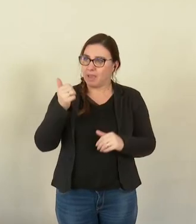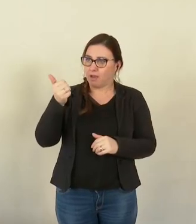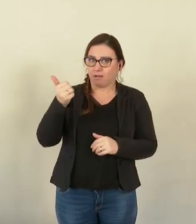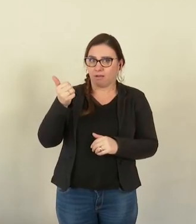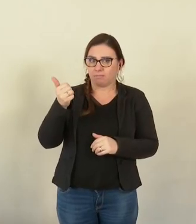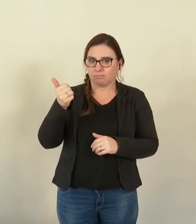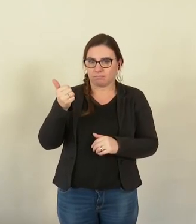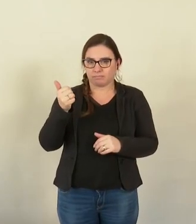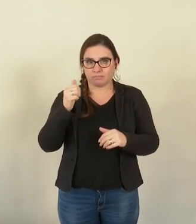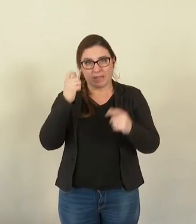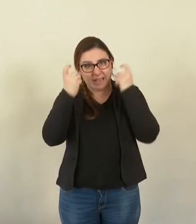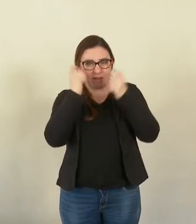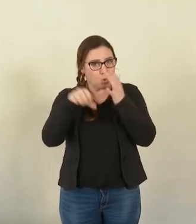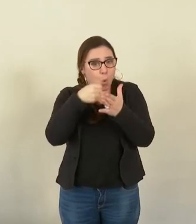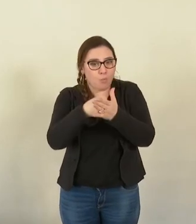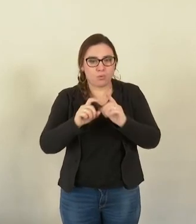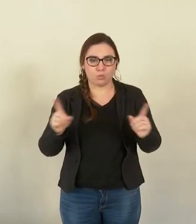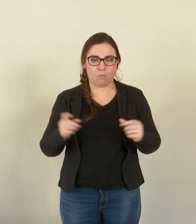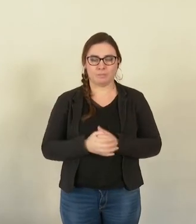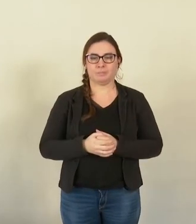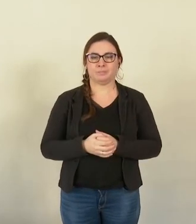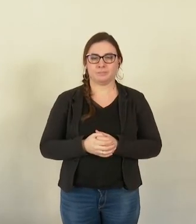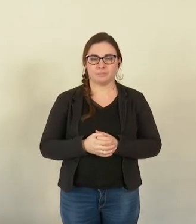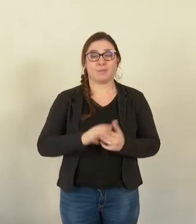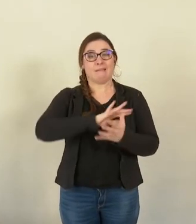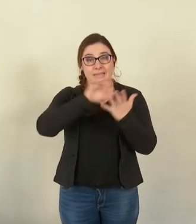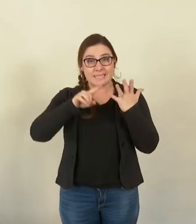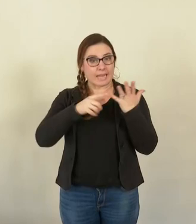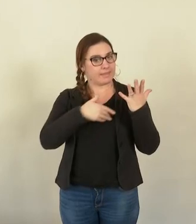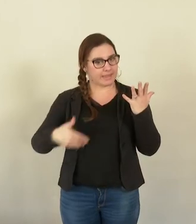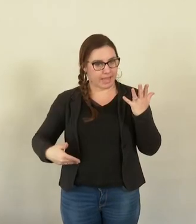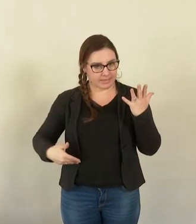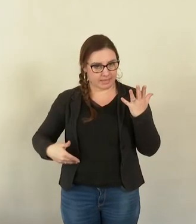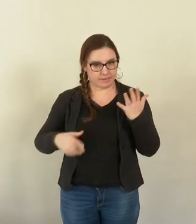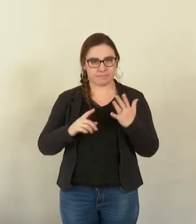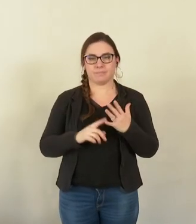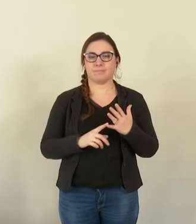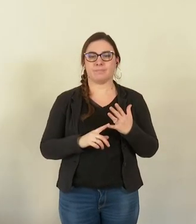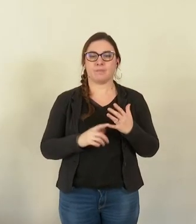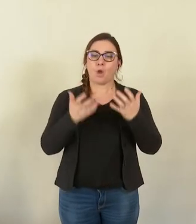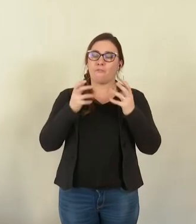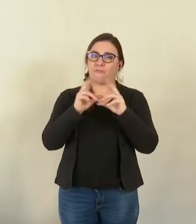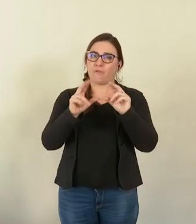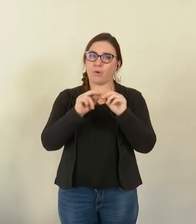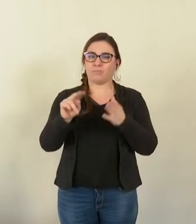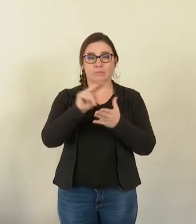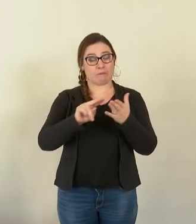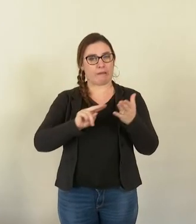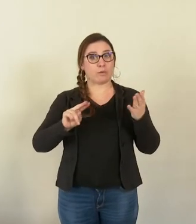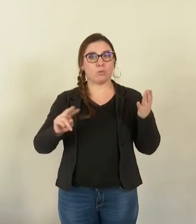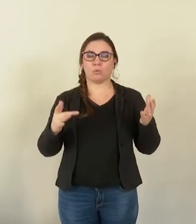au bout de la réflexion et enfin 5e et dernier point je voulais partager avec vous une lecture fort